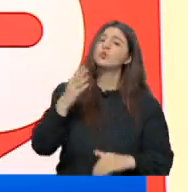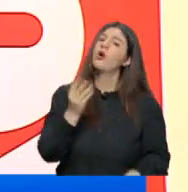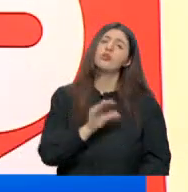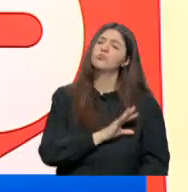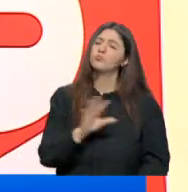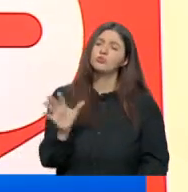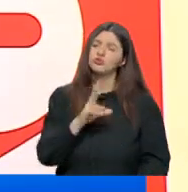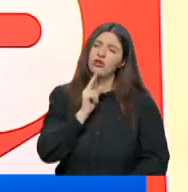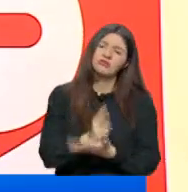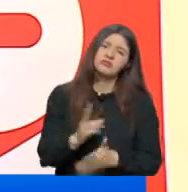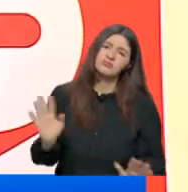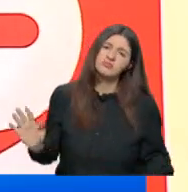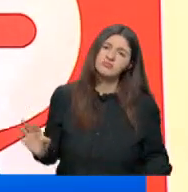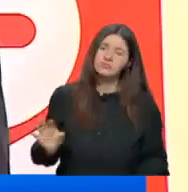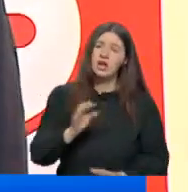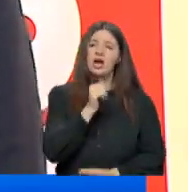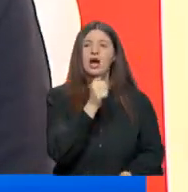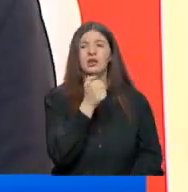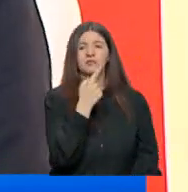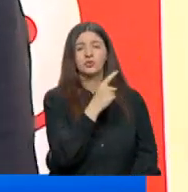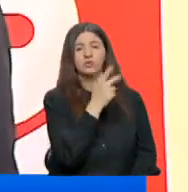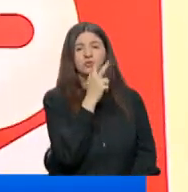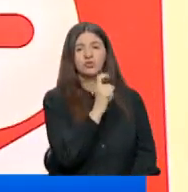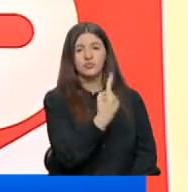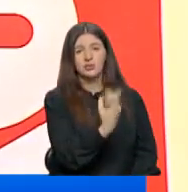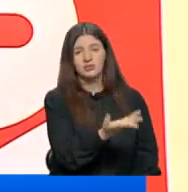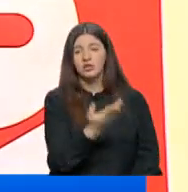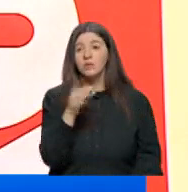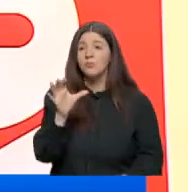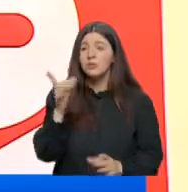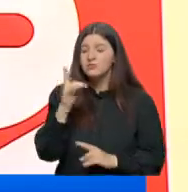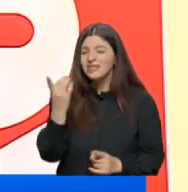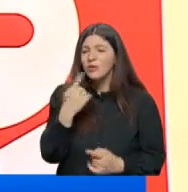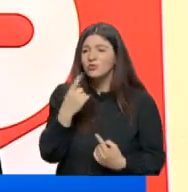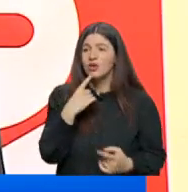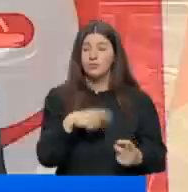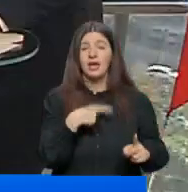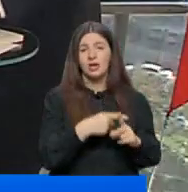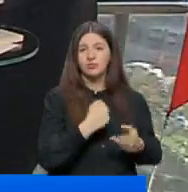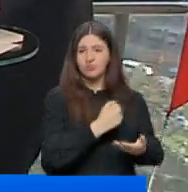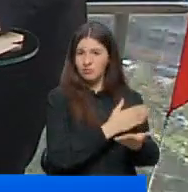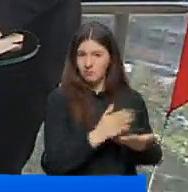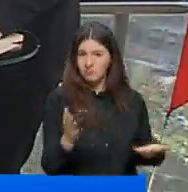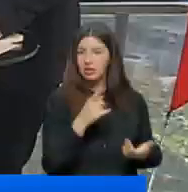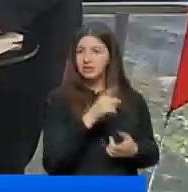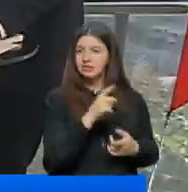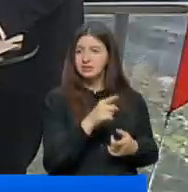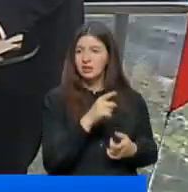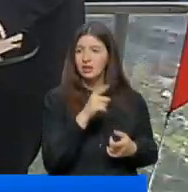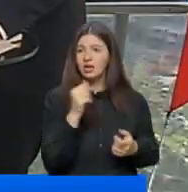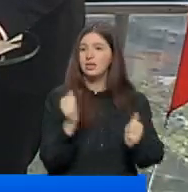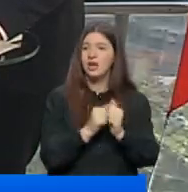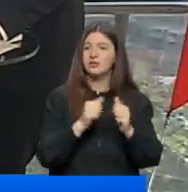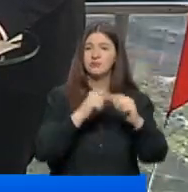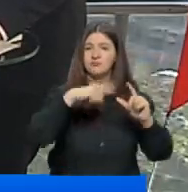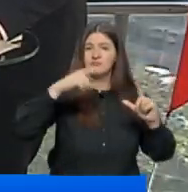çıkmayacağı kesin. Şimdi böyle 6391. Bir ülkede başka ne konuşulabilir ki böyle bir ülkede? Ek bütçeyle o zaman devam edelim efendim. Tabii. Siz de